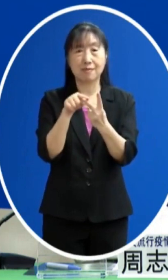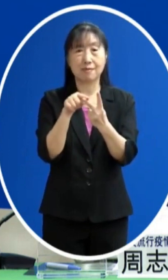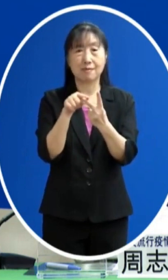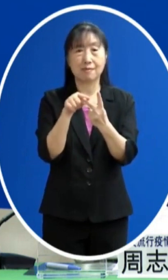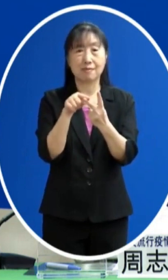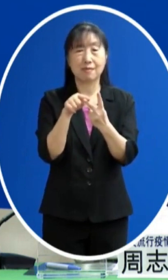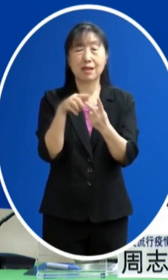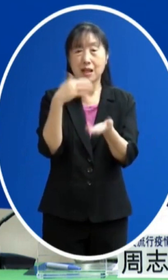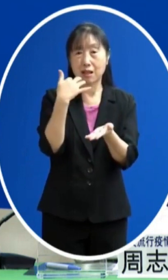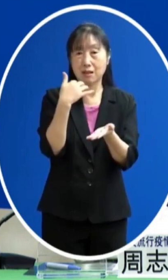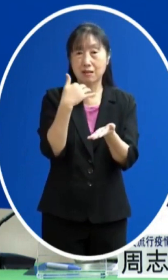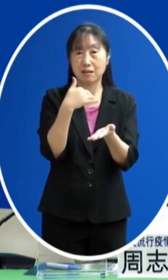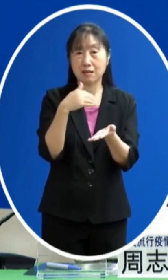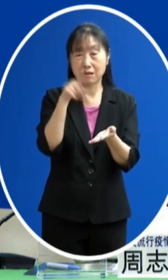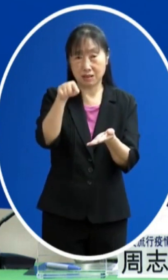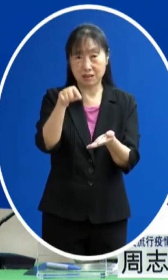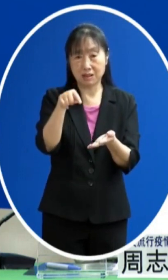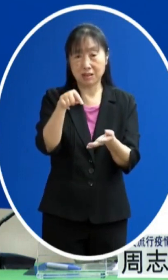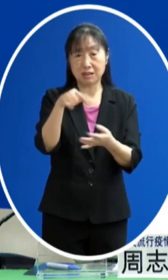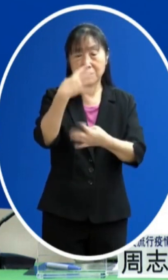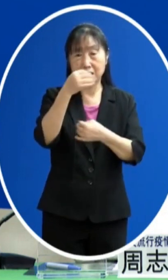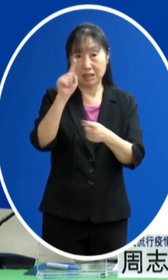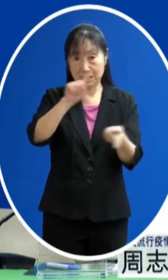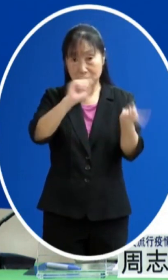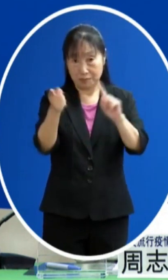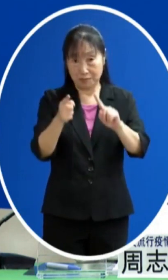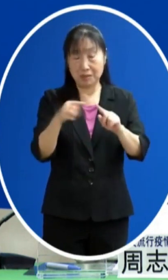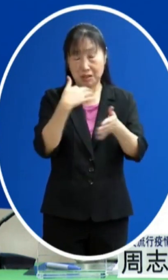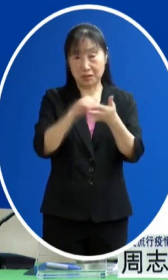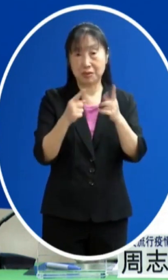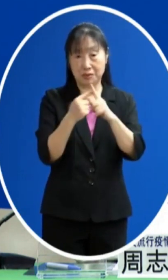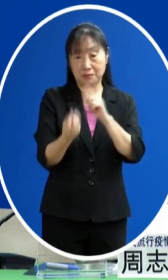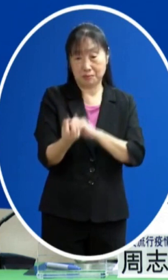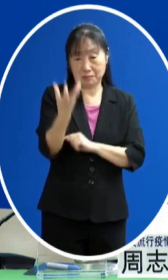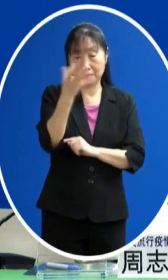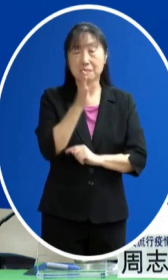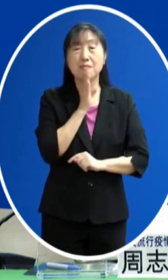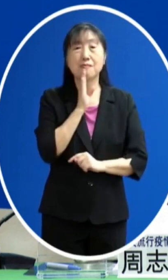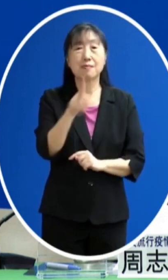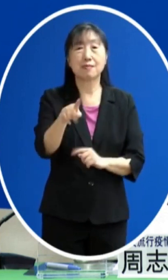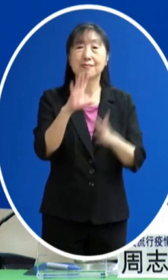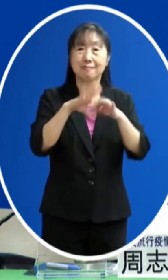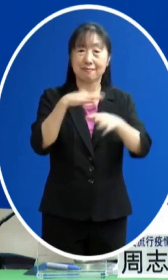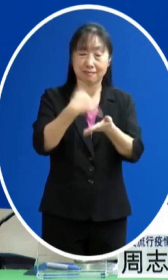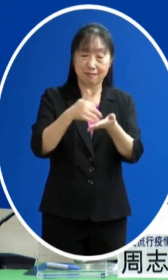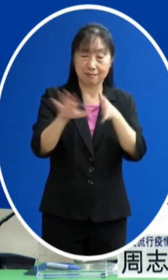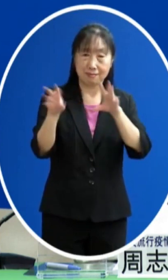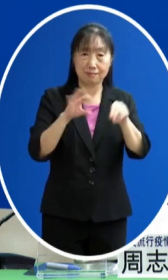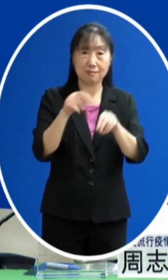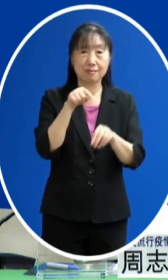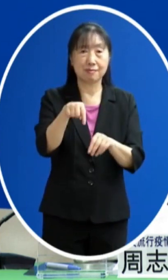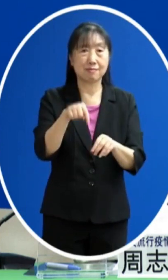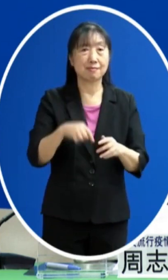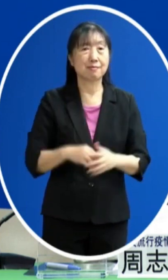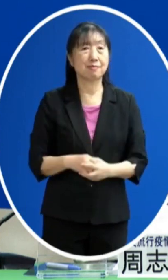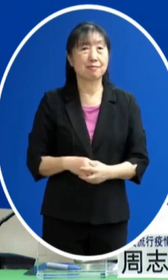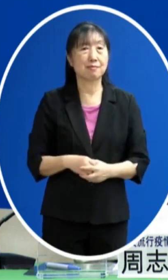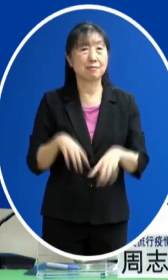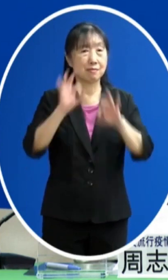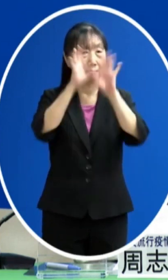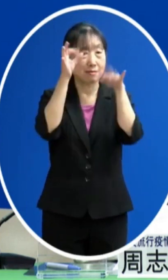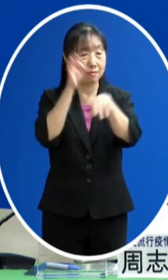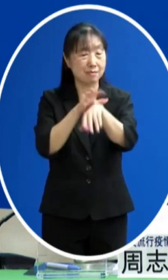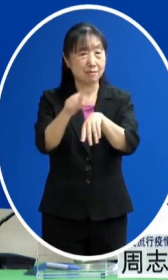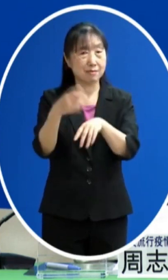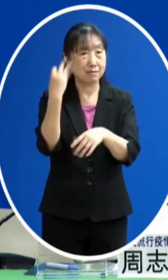是使用单日人数最高的一天。那我想主要是从这个统计来看，这个辉瑞的